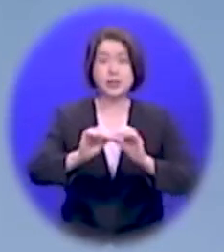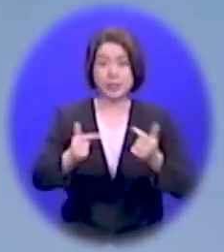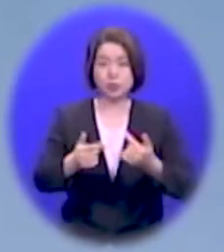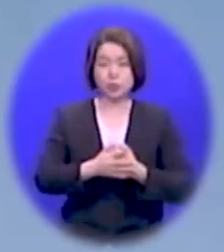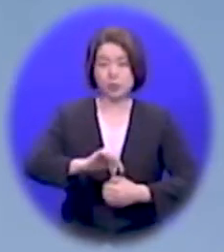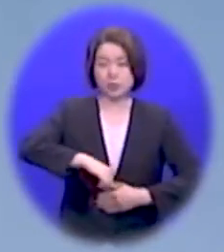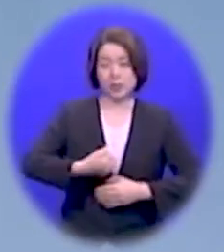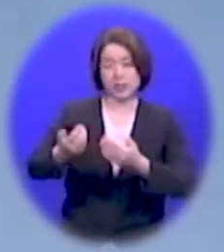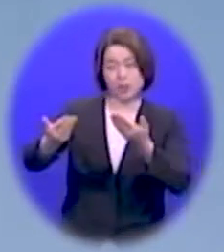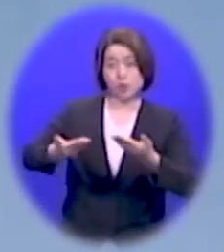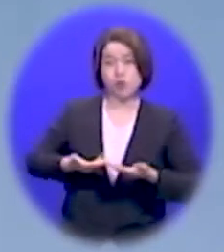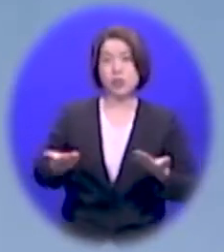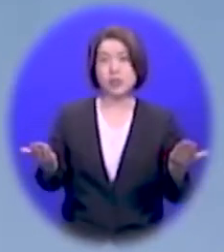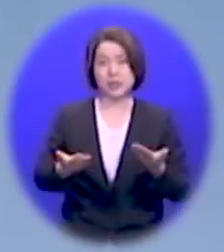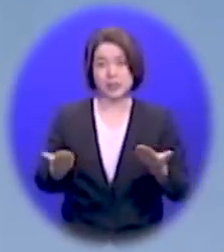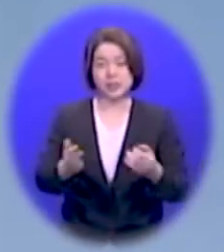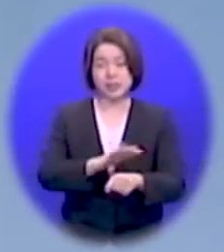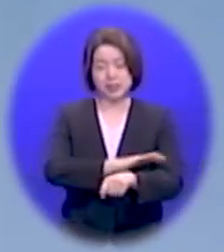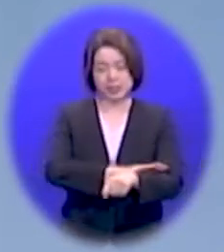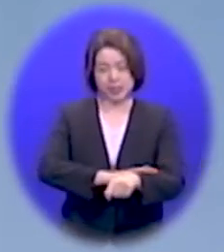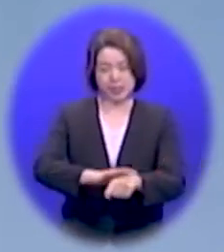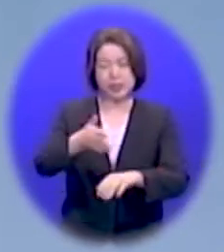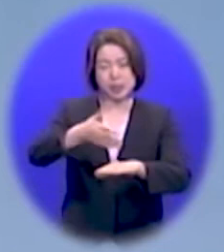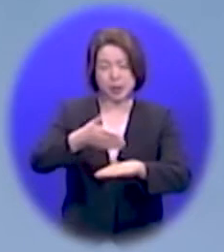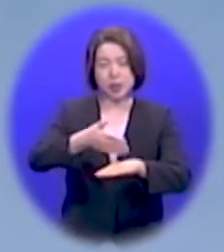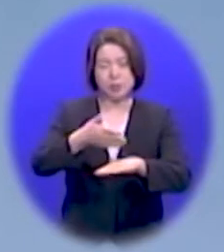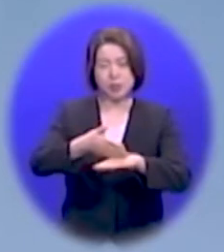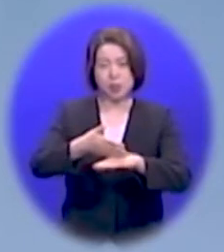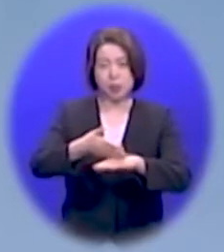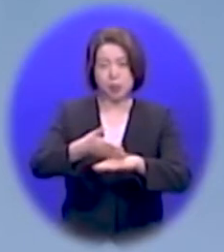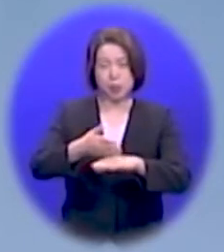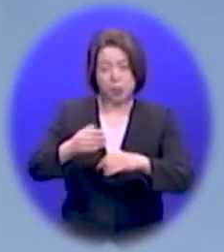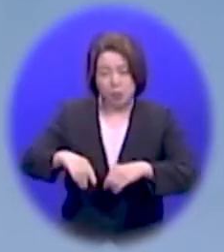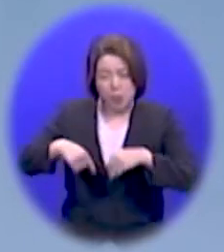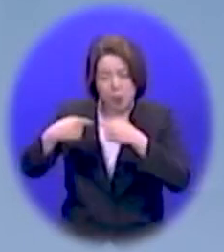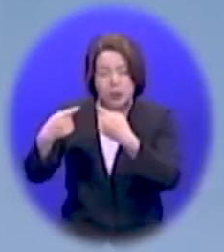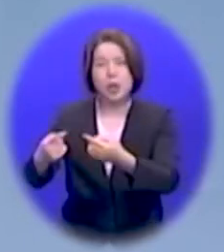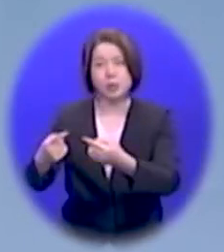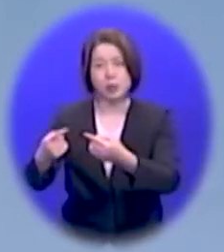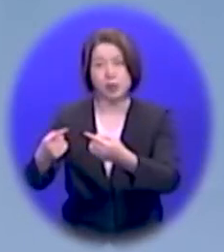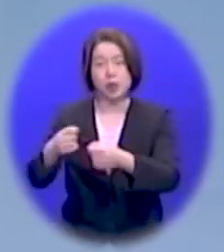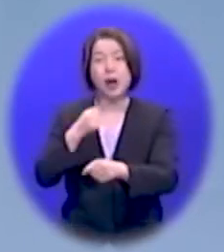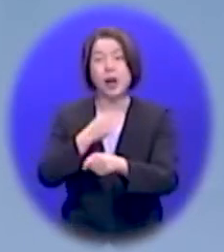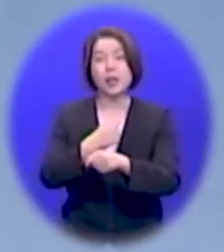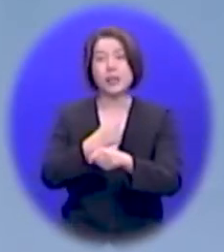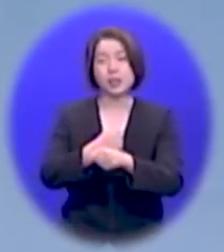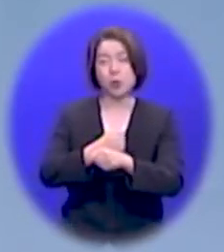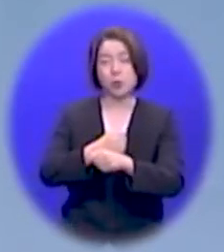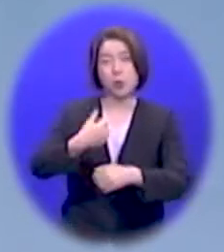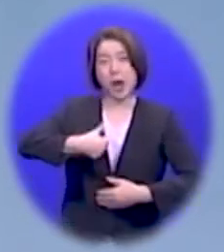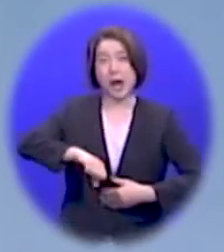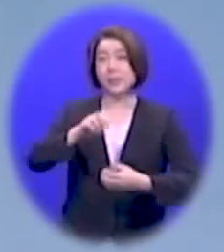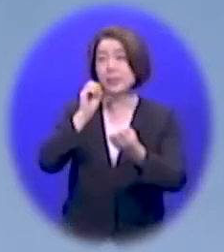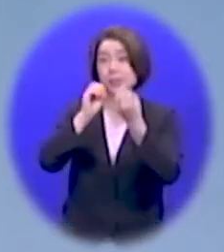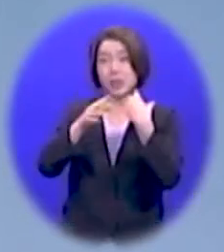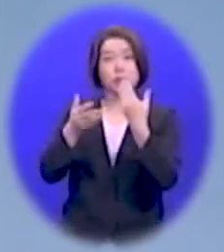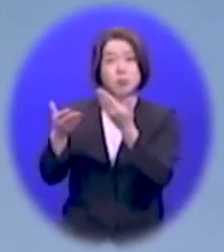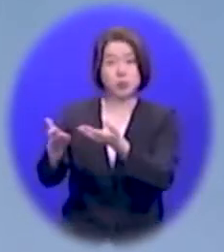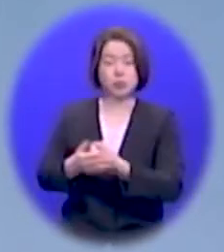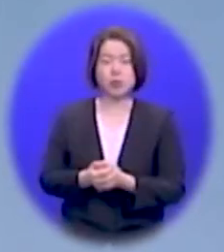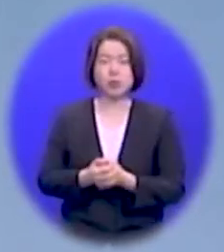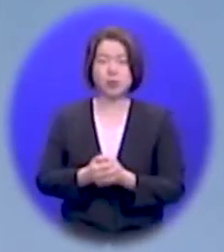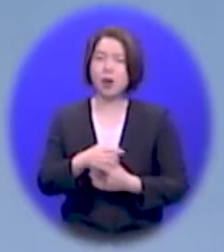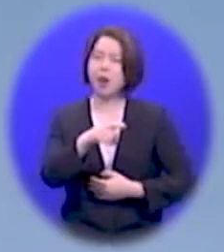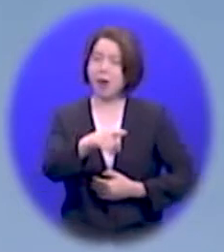주어진 일을 자기가 감사함으로 잘 해 보겠네 라고 그렇게 대답을 했다는 겁니다 그 청년은 아마